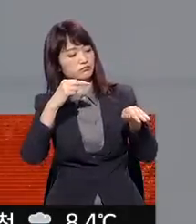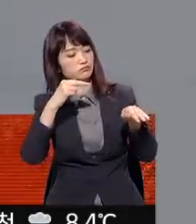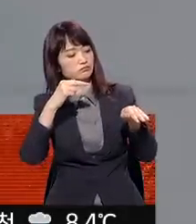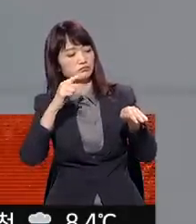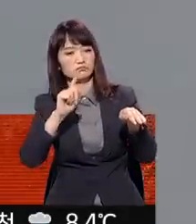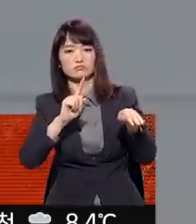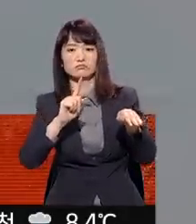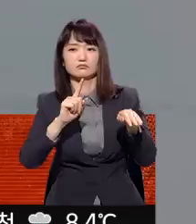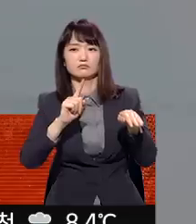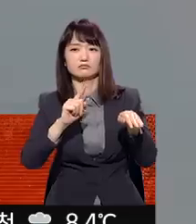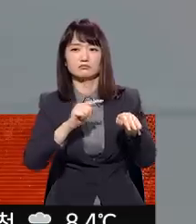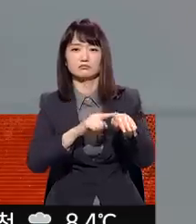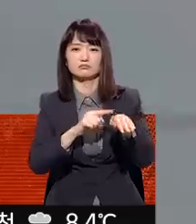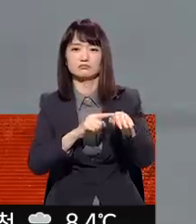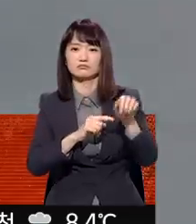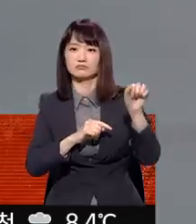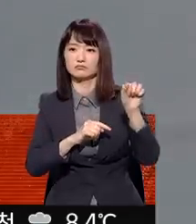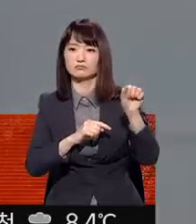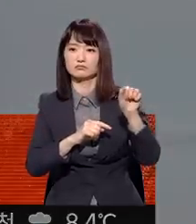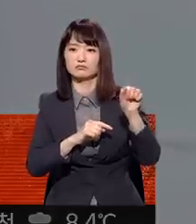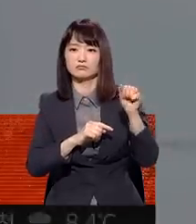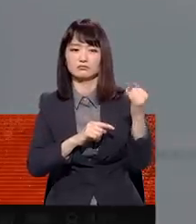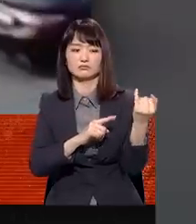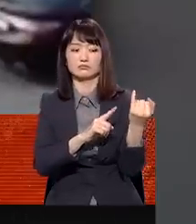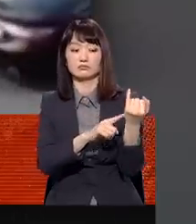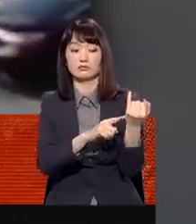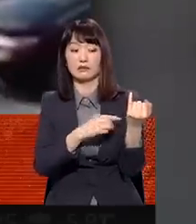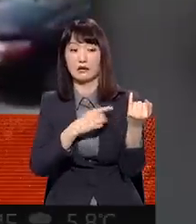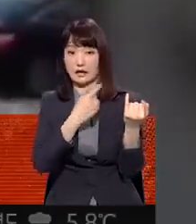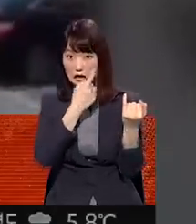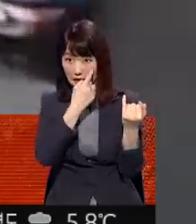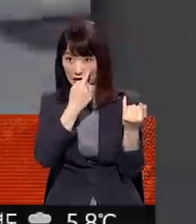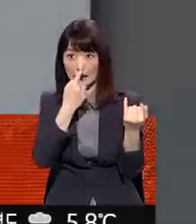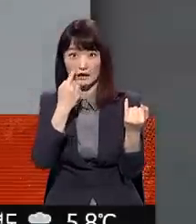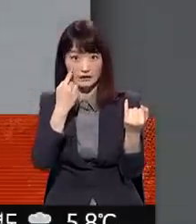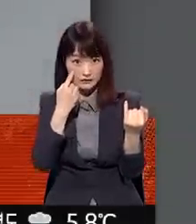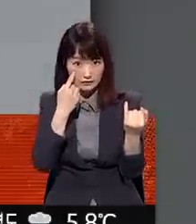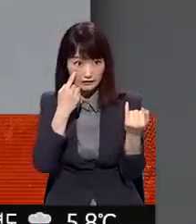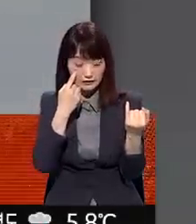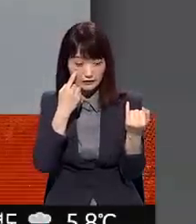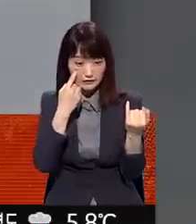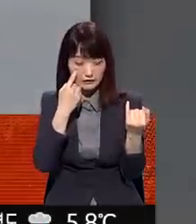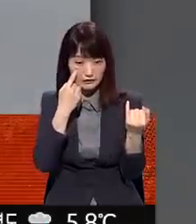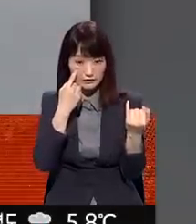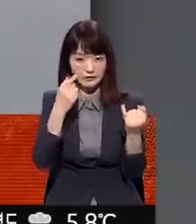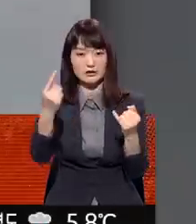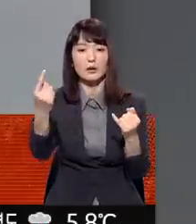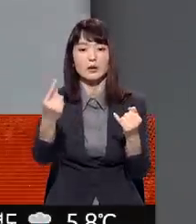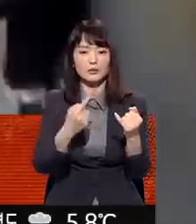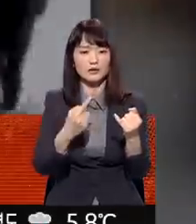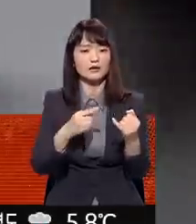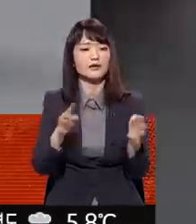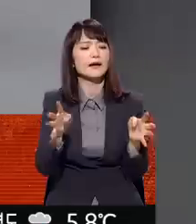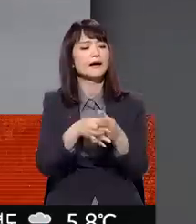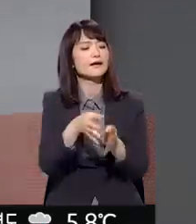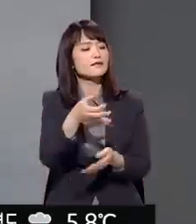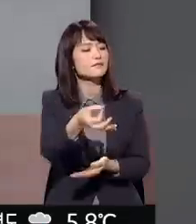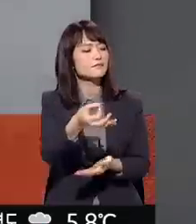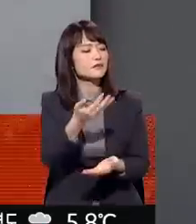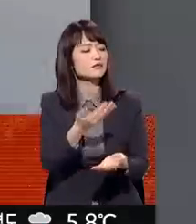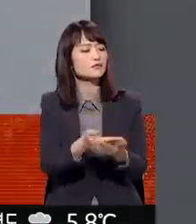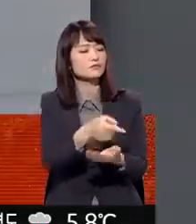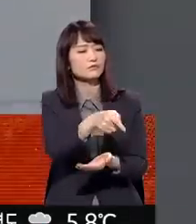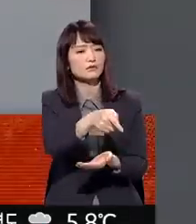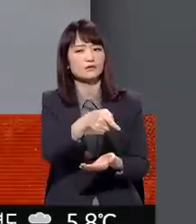그때 뭐냐면 차량 운전자가 여성인 걸 확인하고 합의금 요구하는 겁니다. 그렇구나. 남성들 같은